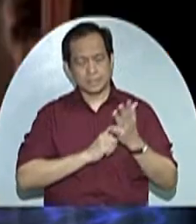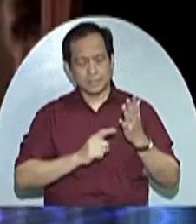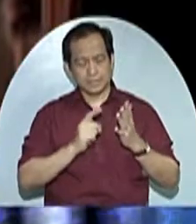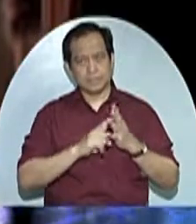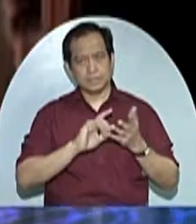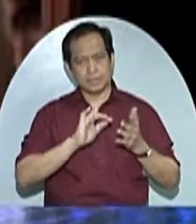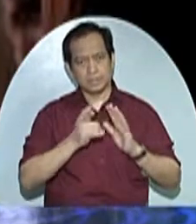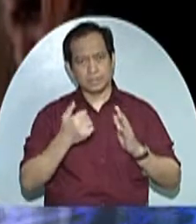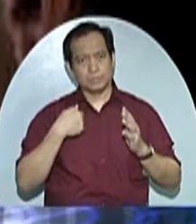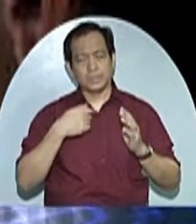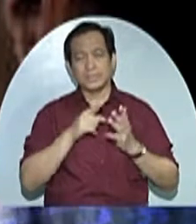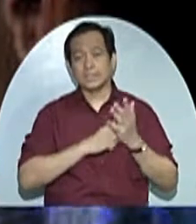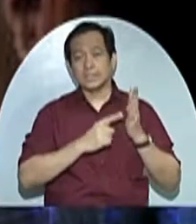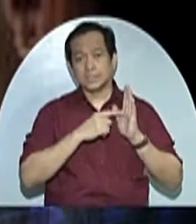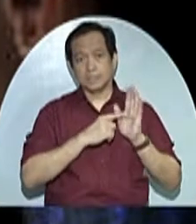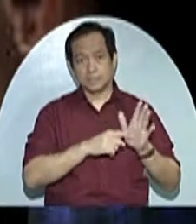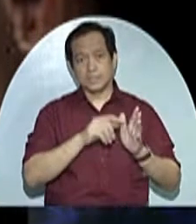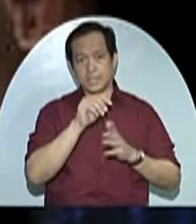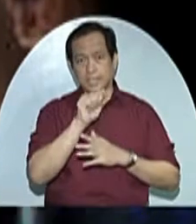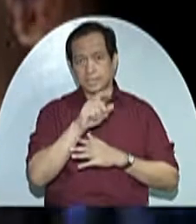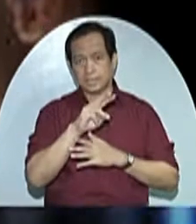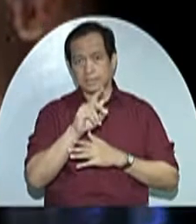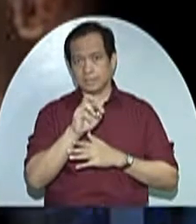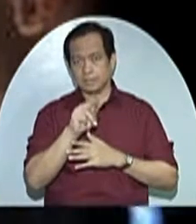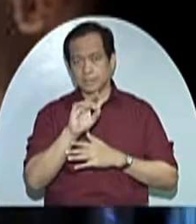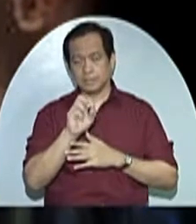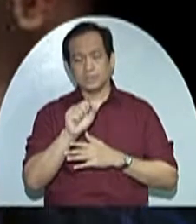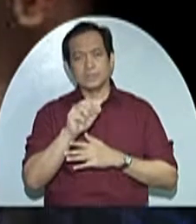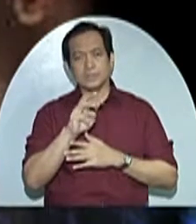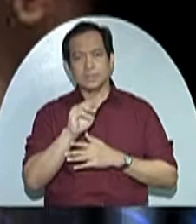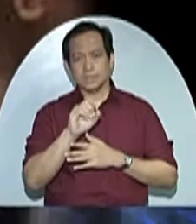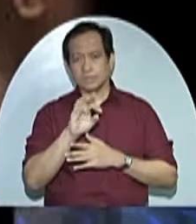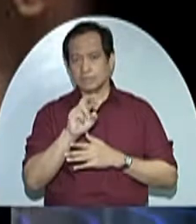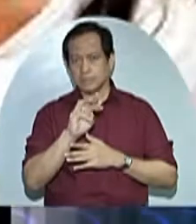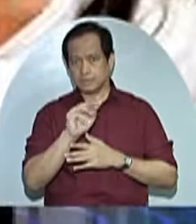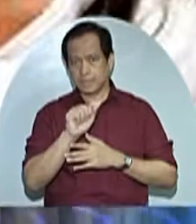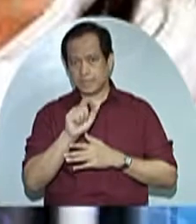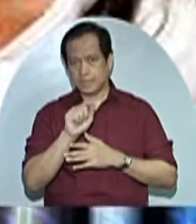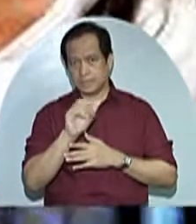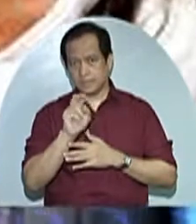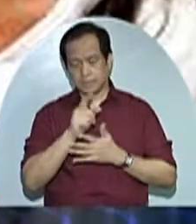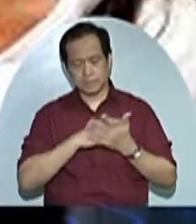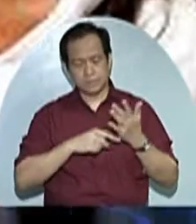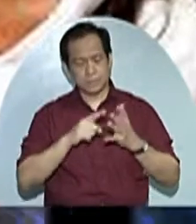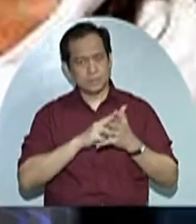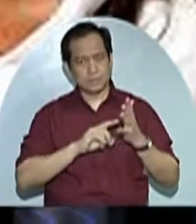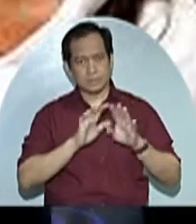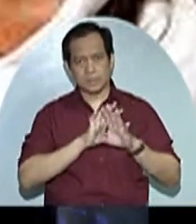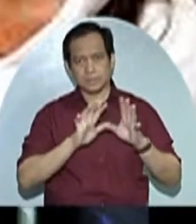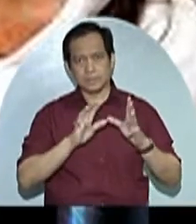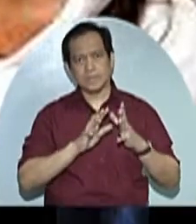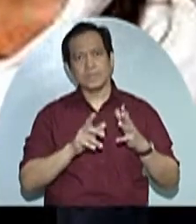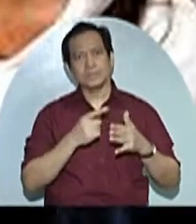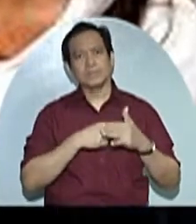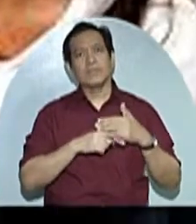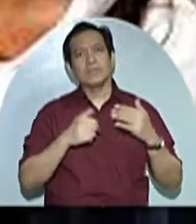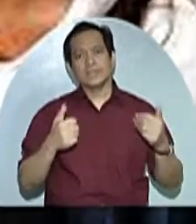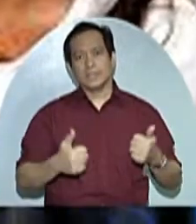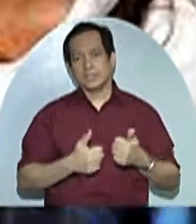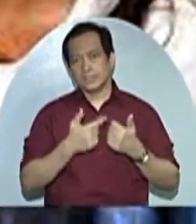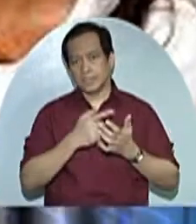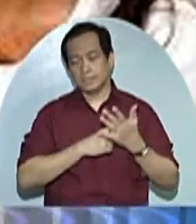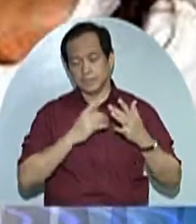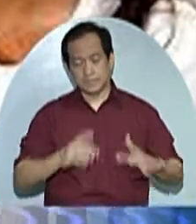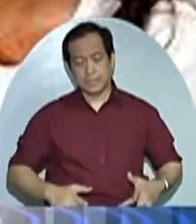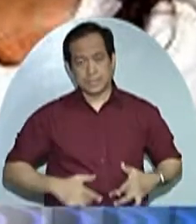sinumang kinakakitaan ng sintomas ng arteriovenous malformation. Ito ay upang hindi mauwi sa paglala at